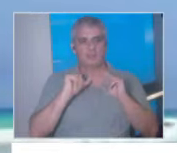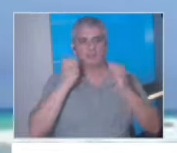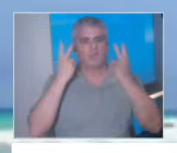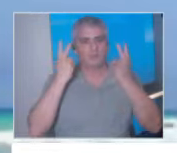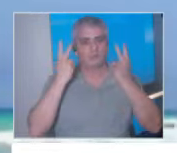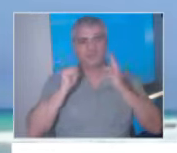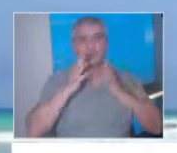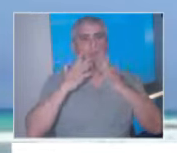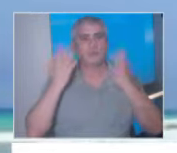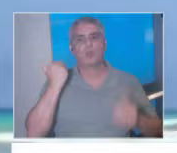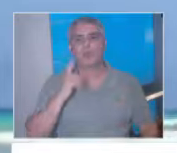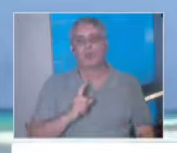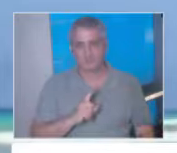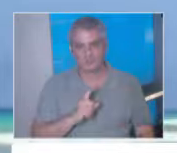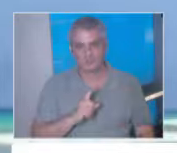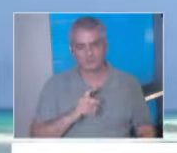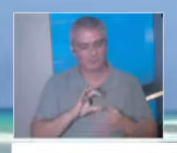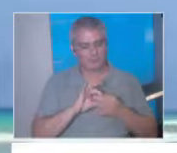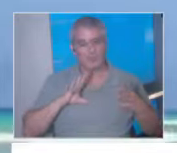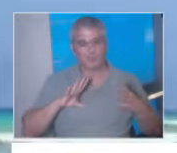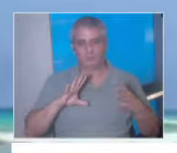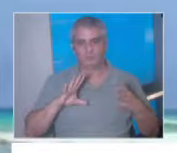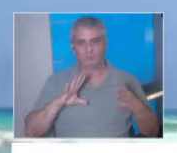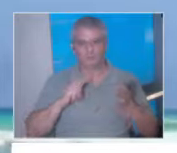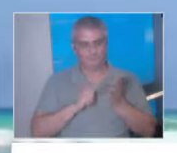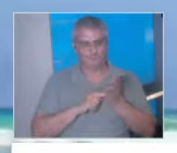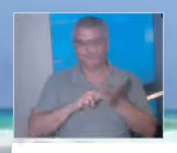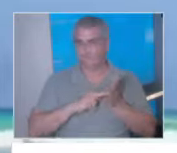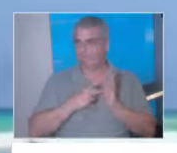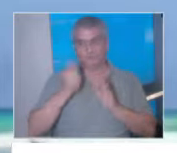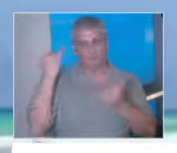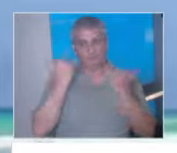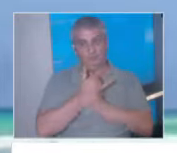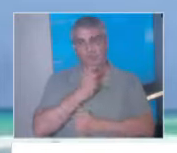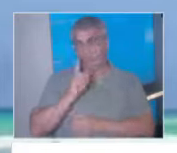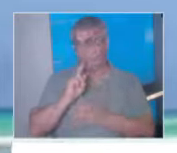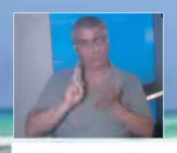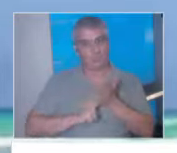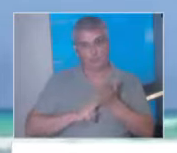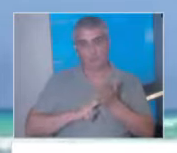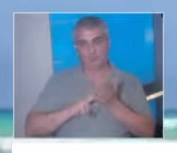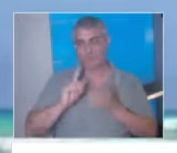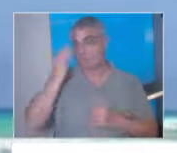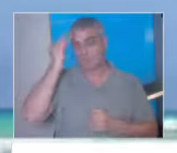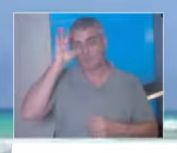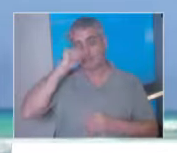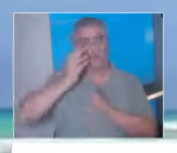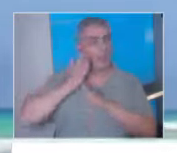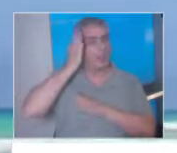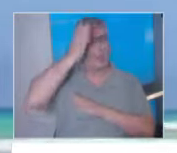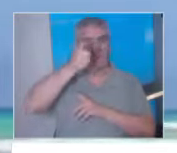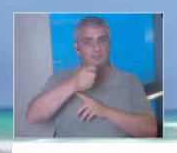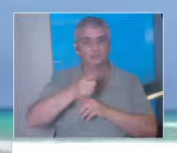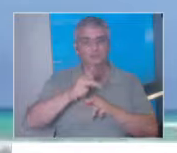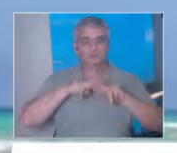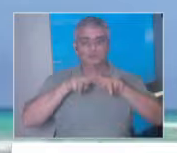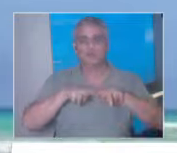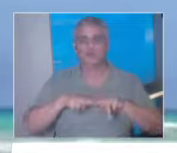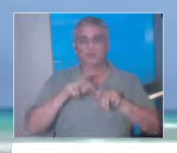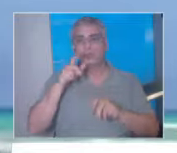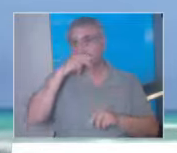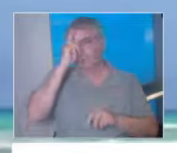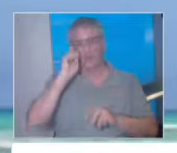יותר והגדול ביותר היה הניתוק שנוצר בגין המדיניות הלא נכונה, לצערי שגם לא לומדים מן הלקח לעתיד, ששאירו